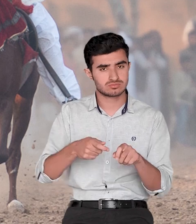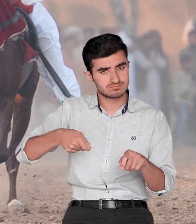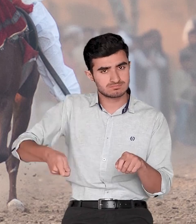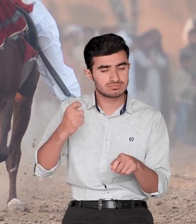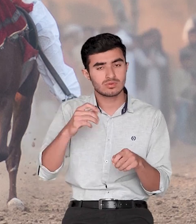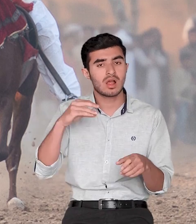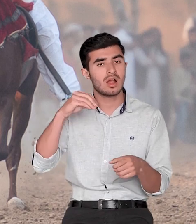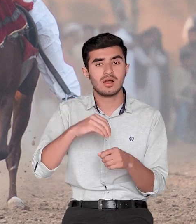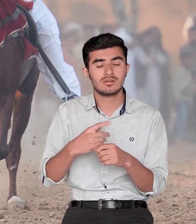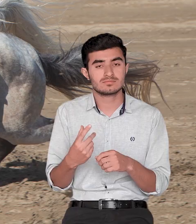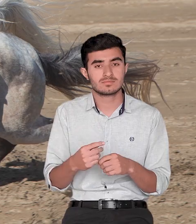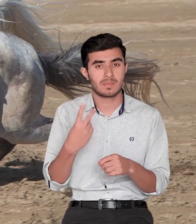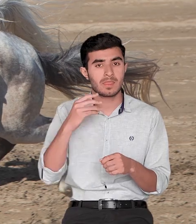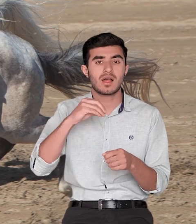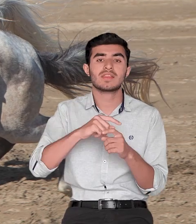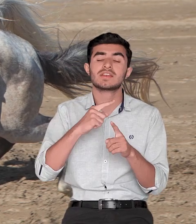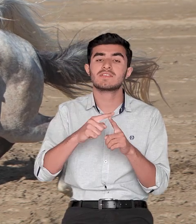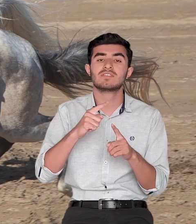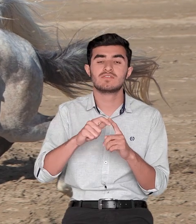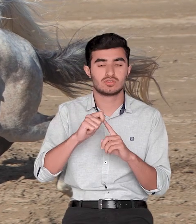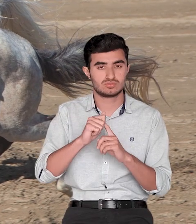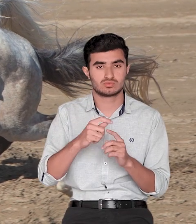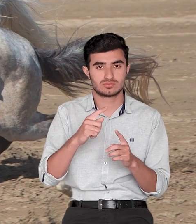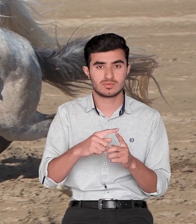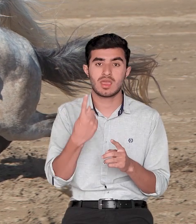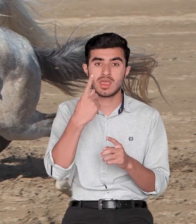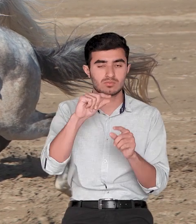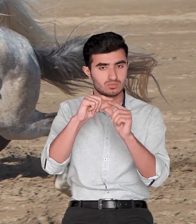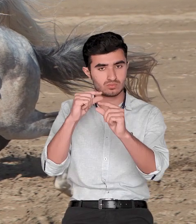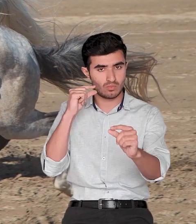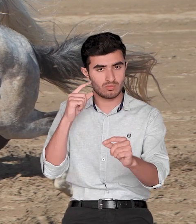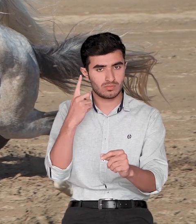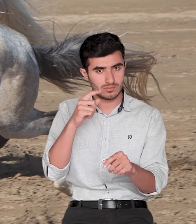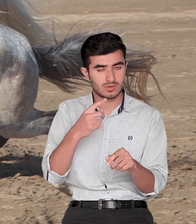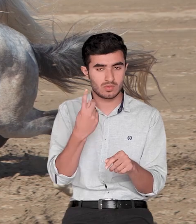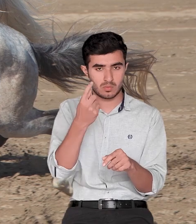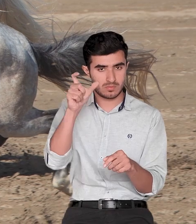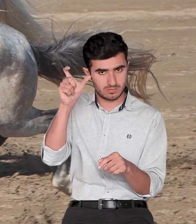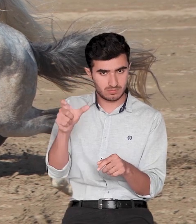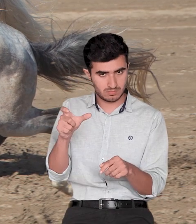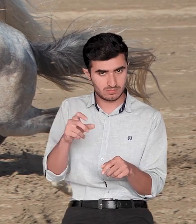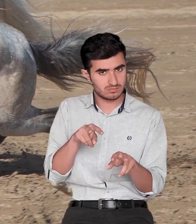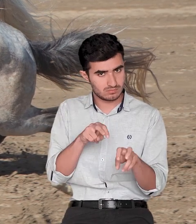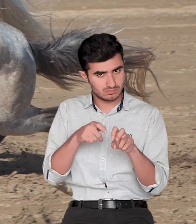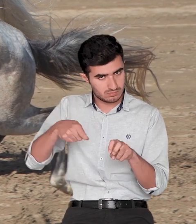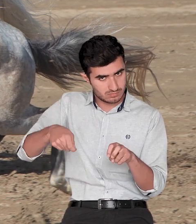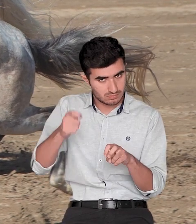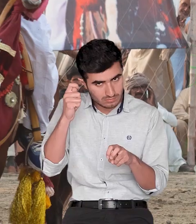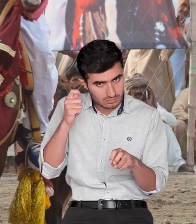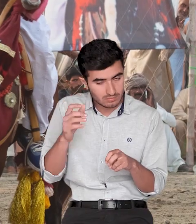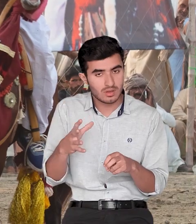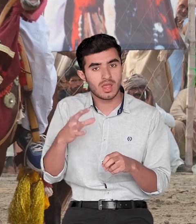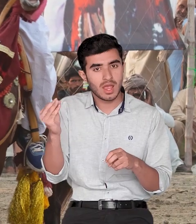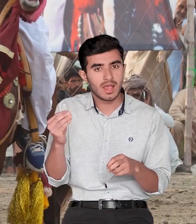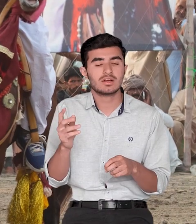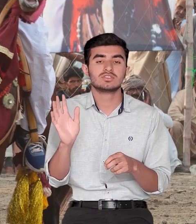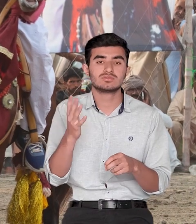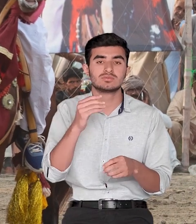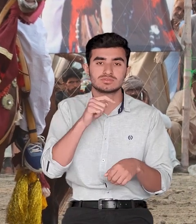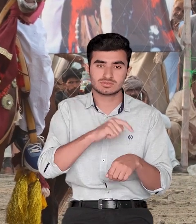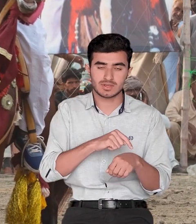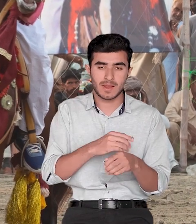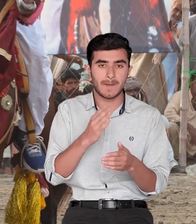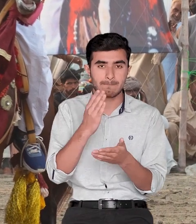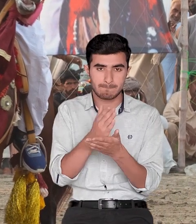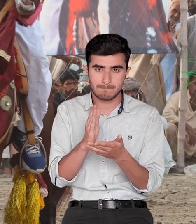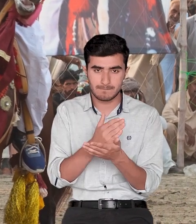इसमें आप ये कह लें कि सेक्शन होती है, इवन देन डबल पेयर में भी मतलब लोग करते हैं। और इसके बाद एक हम उसको लाइन ऑफ